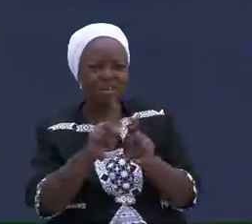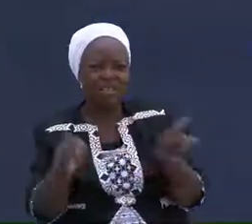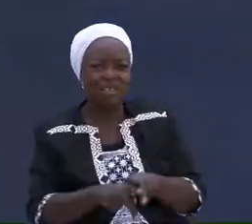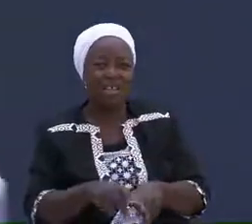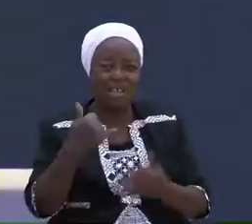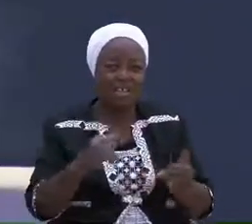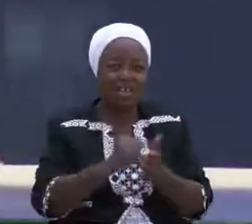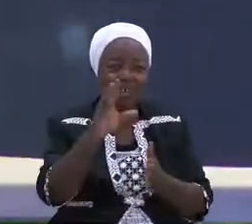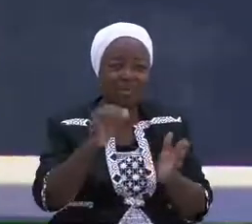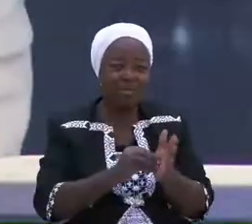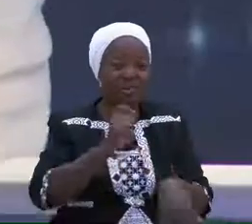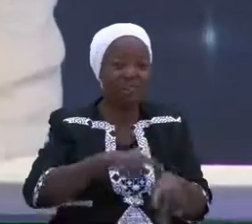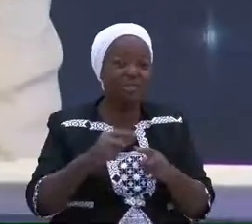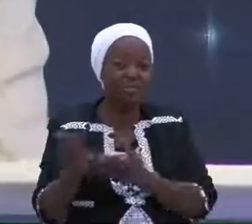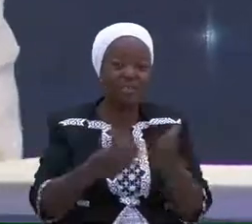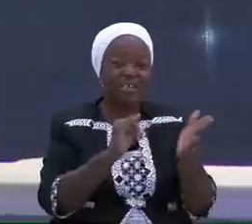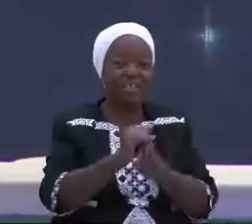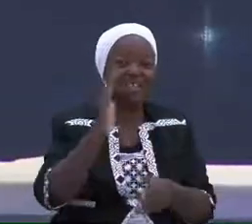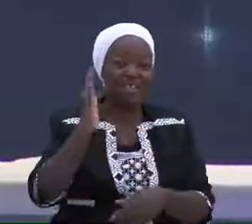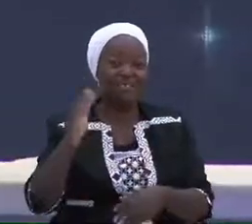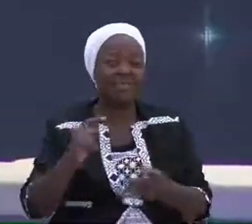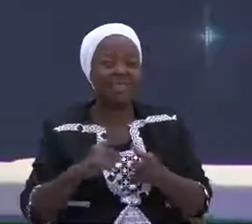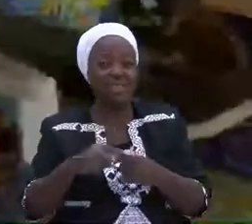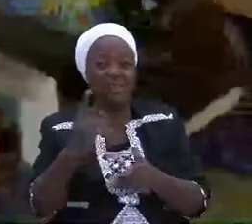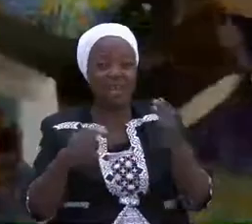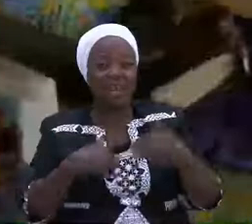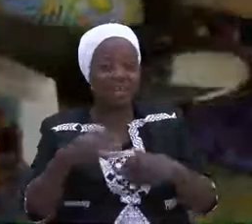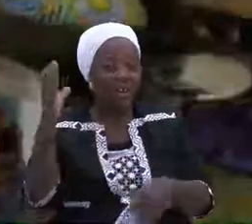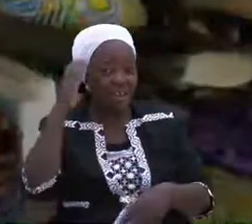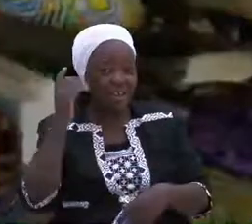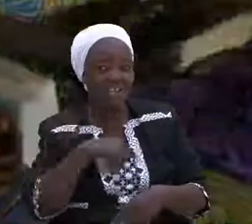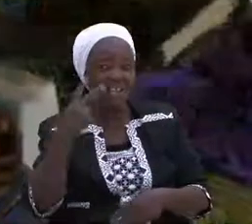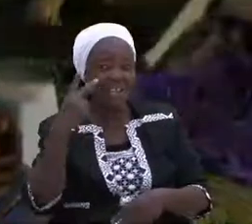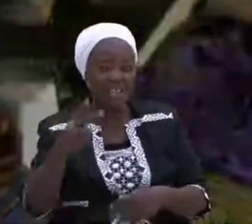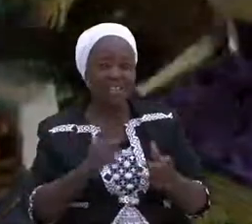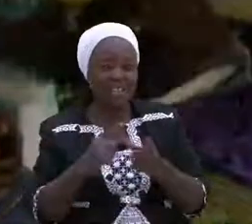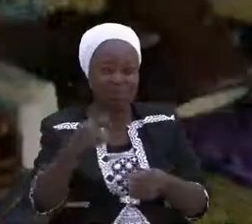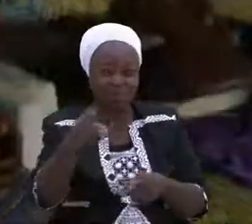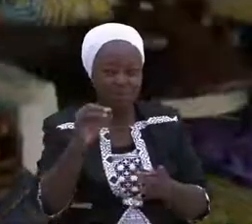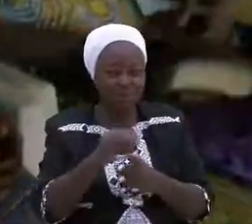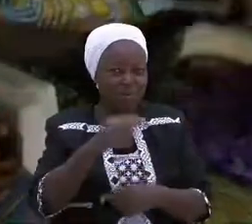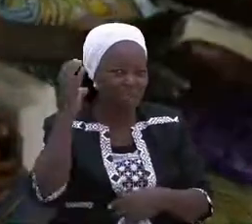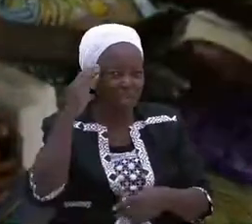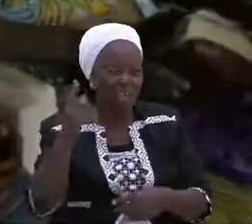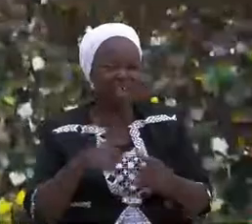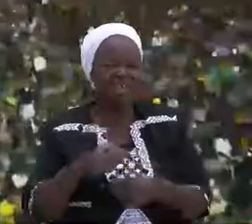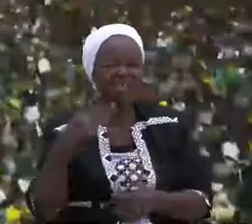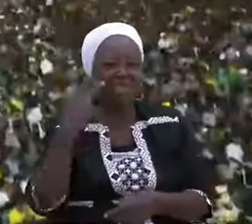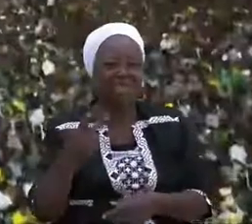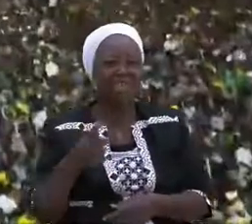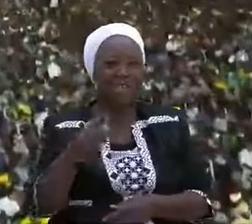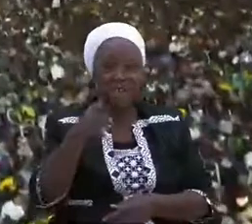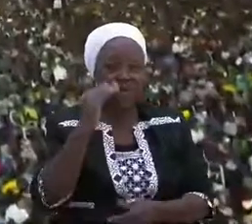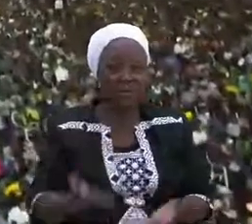vu, et ils entendront et ils verront. Tu vas te lever, tu vas